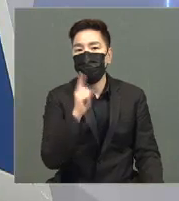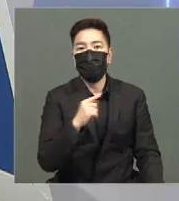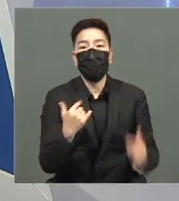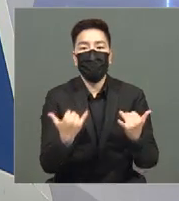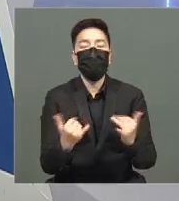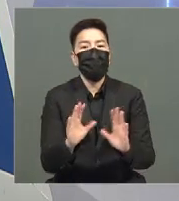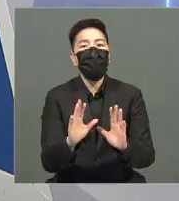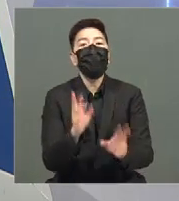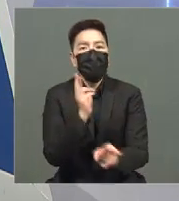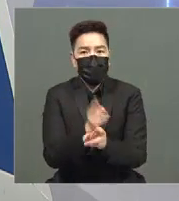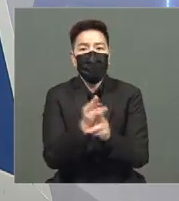ก่อนนะถึงอย่างรักษาฟรี